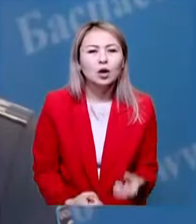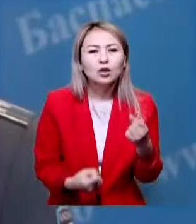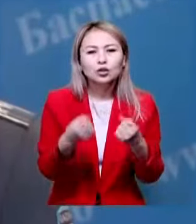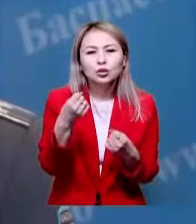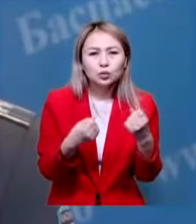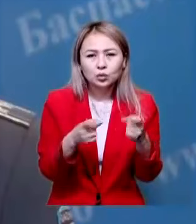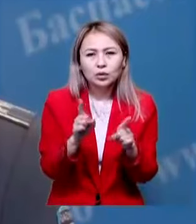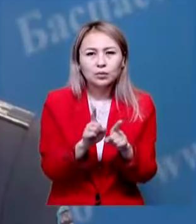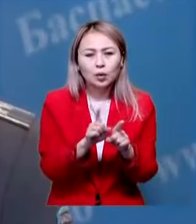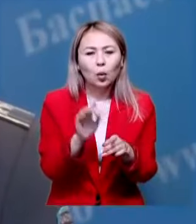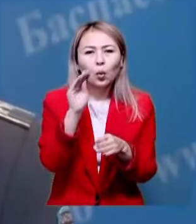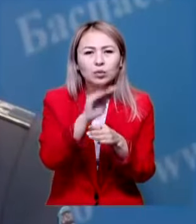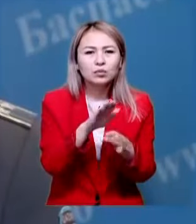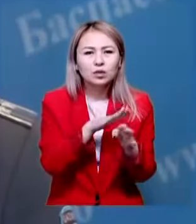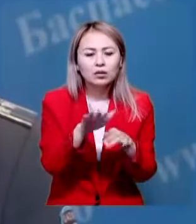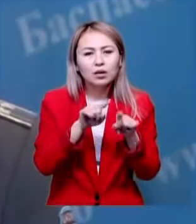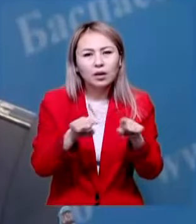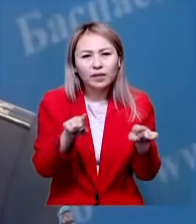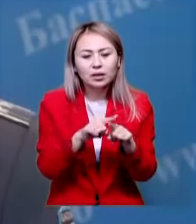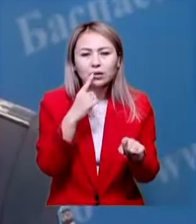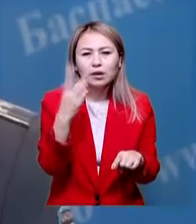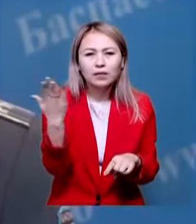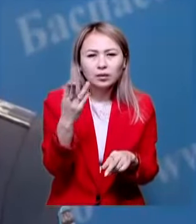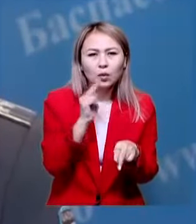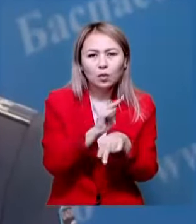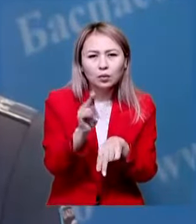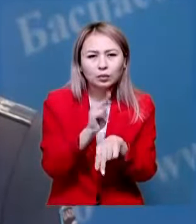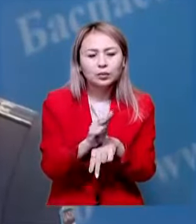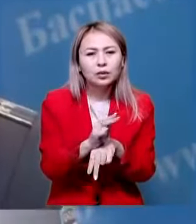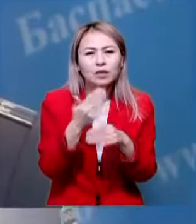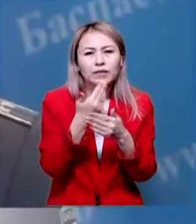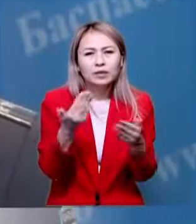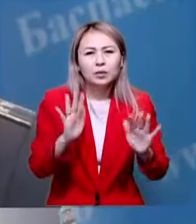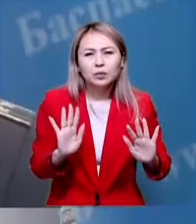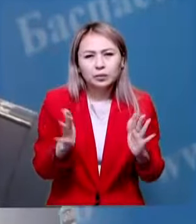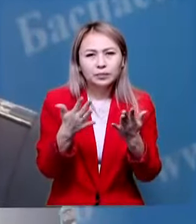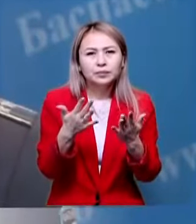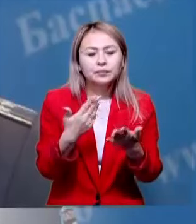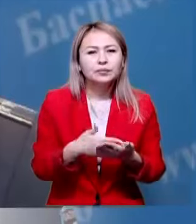Жүргізушілермен қосымша дәріс жасап, олардың жаңағы осындай